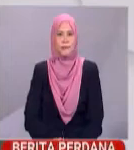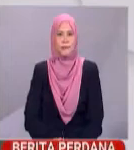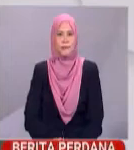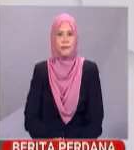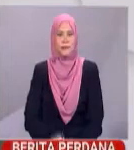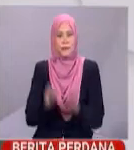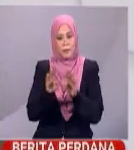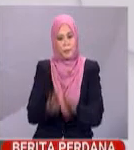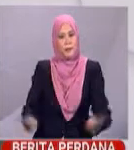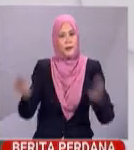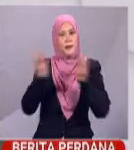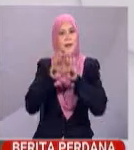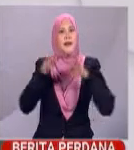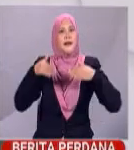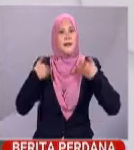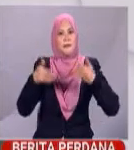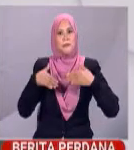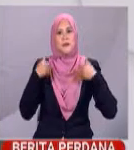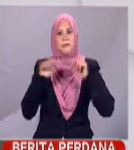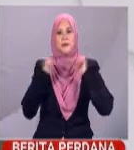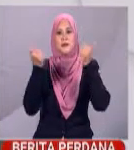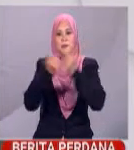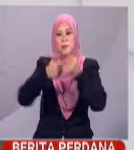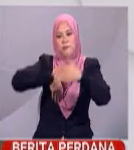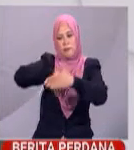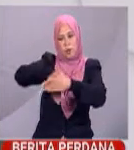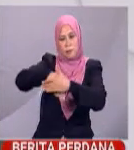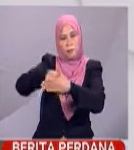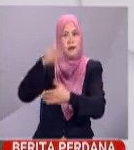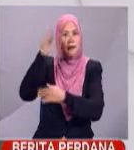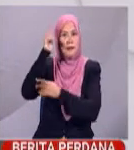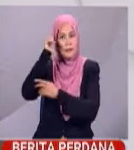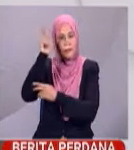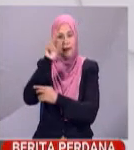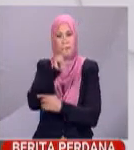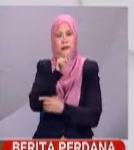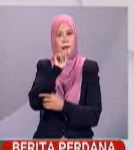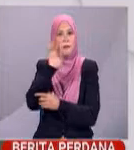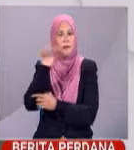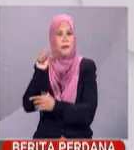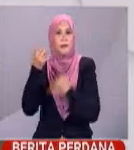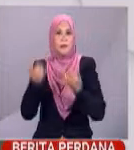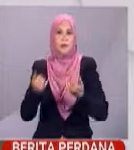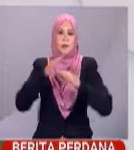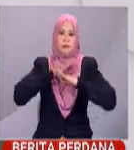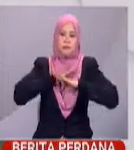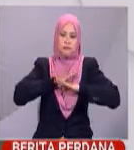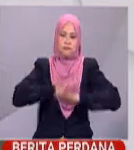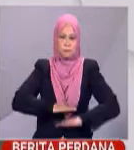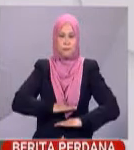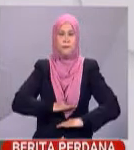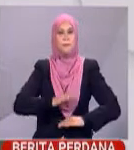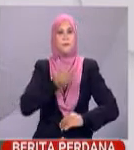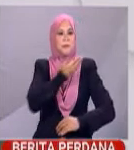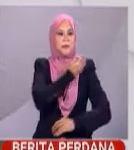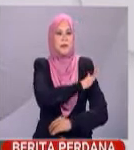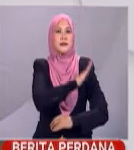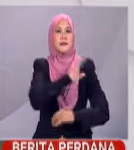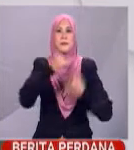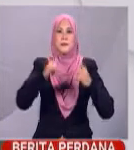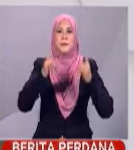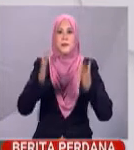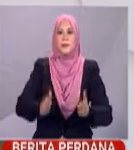Hai ini berita gembira buat persatuan bola sepak Kelantan Kafa pihaknya kini mengalir nafas lega selepas bekas pemain